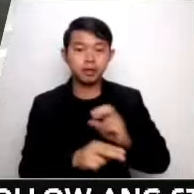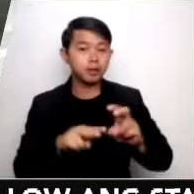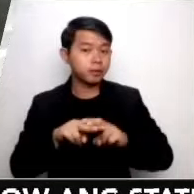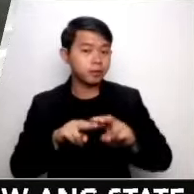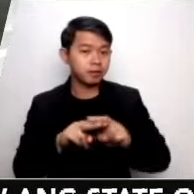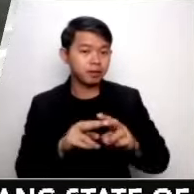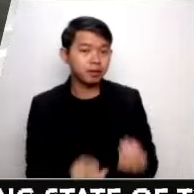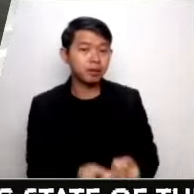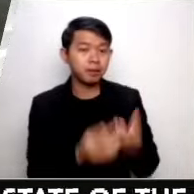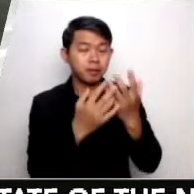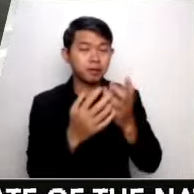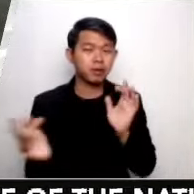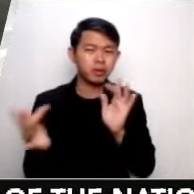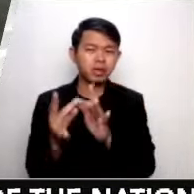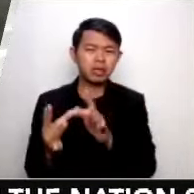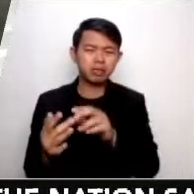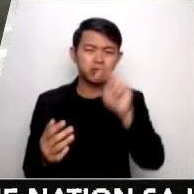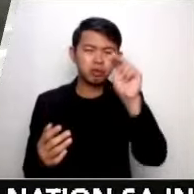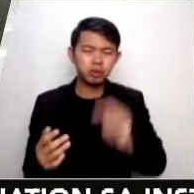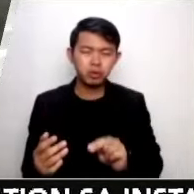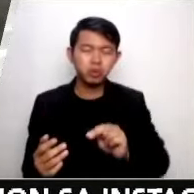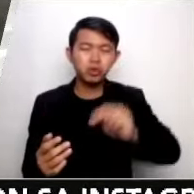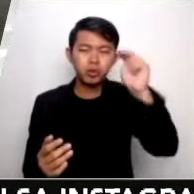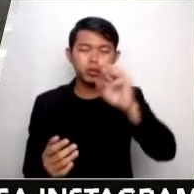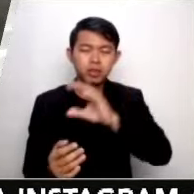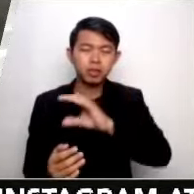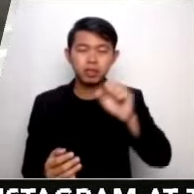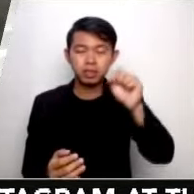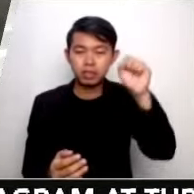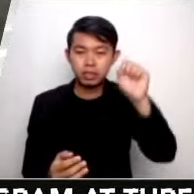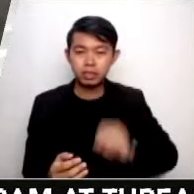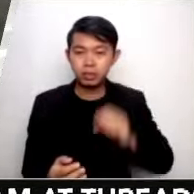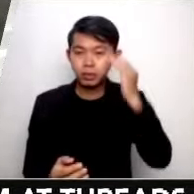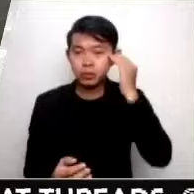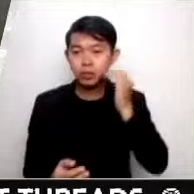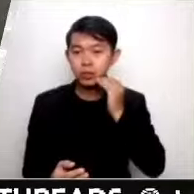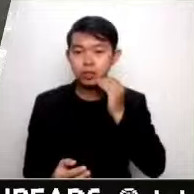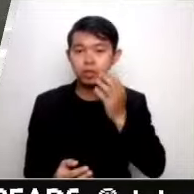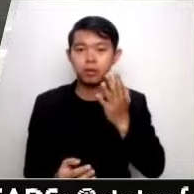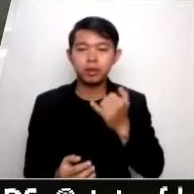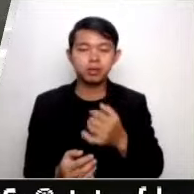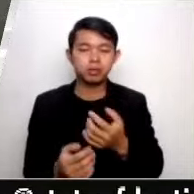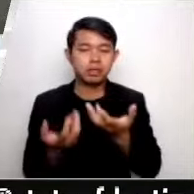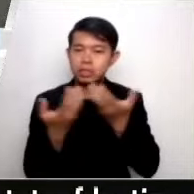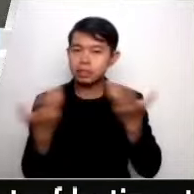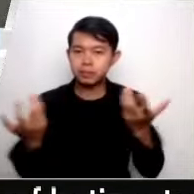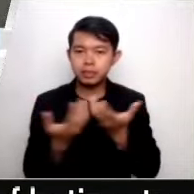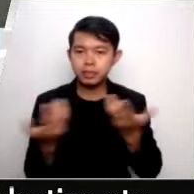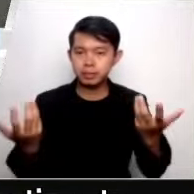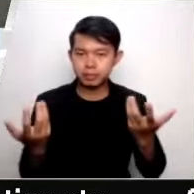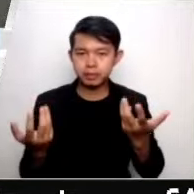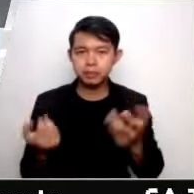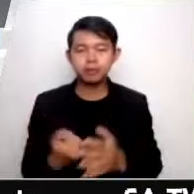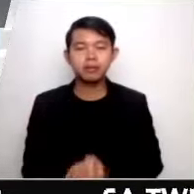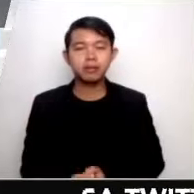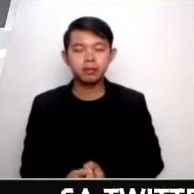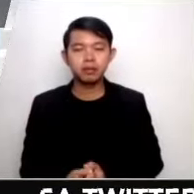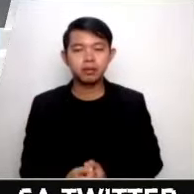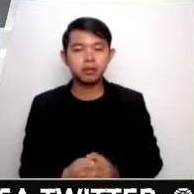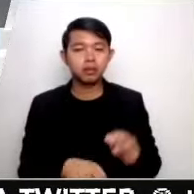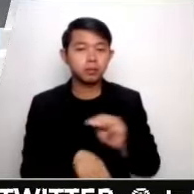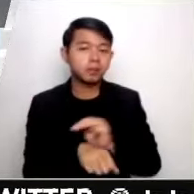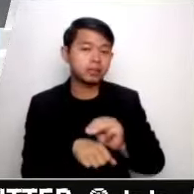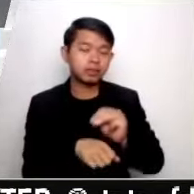Korea. Bahagi yan ng pagsusulong ng North Korea sa two-state system. Kinundina ng Unification Ministry ng South Korea